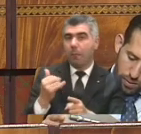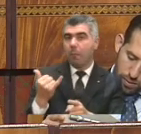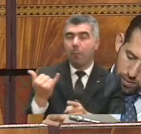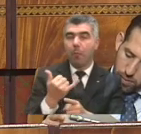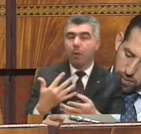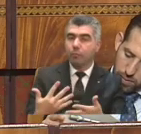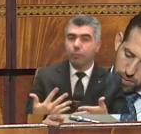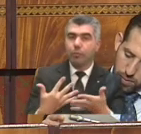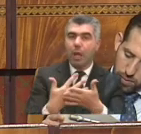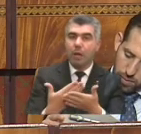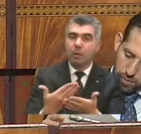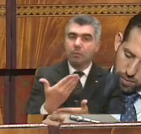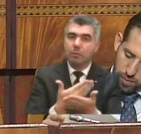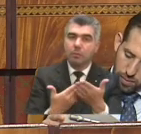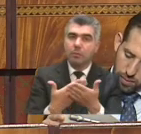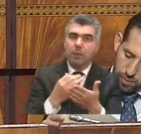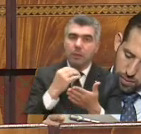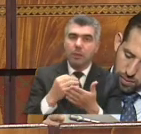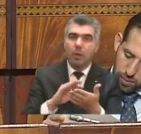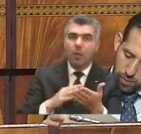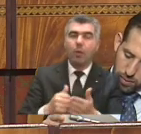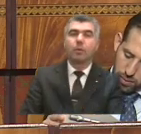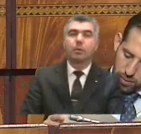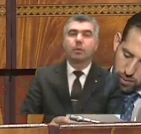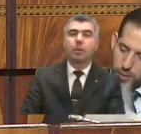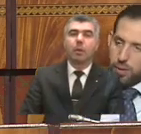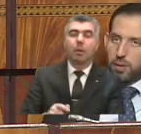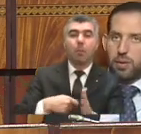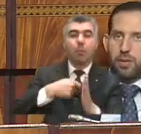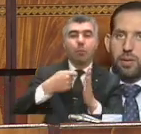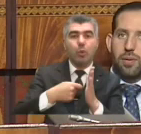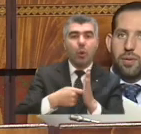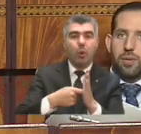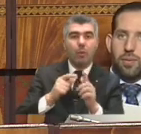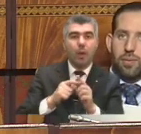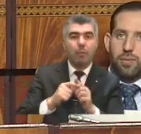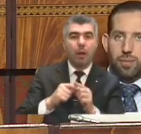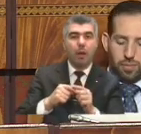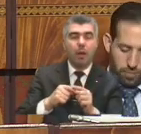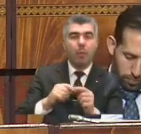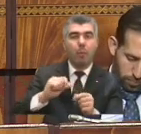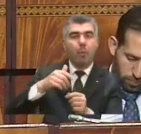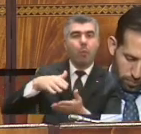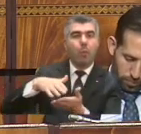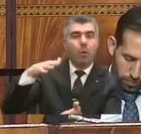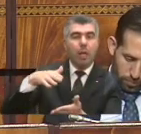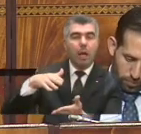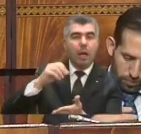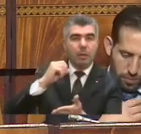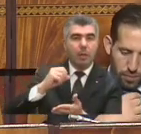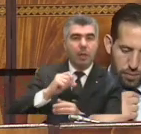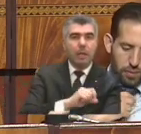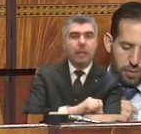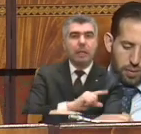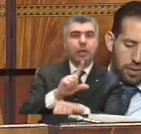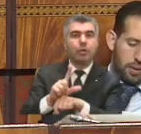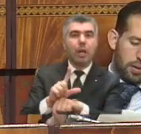الشراكات الاستثمارية الأطلسية، ومنها مشروع أنبوب الغاز نيجيريا